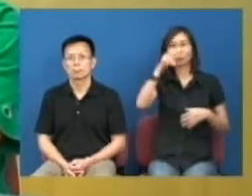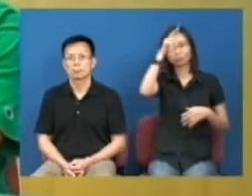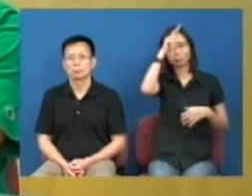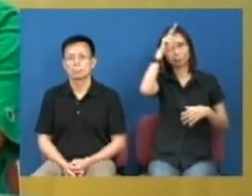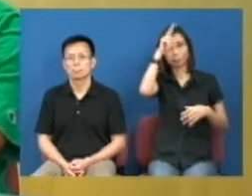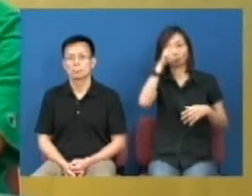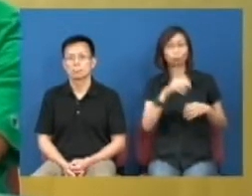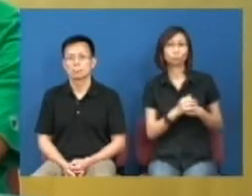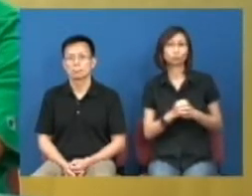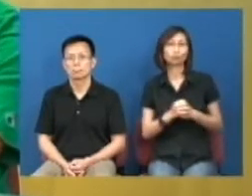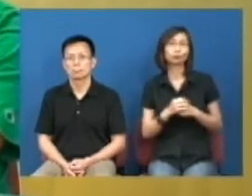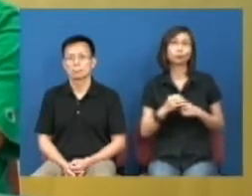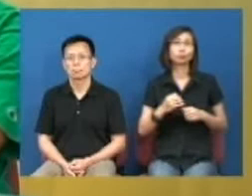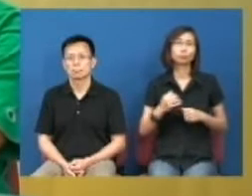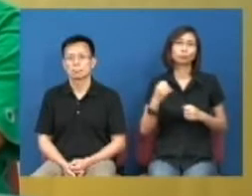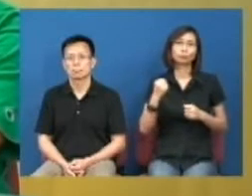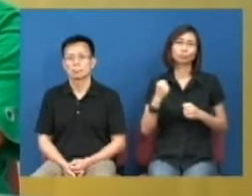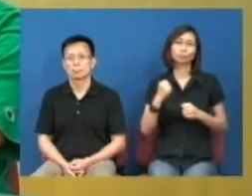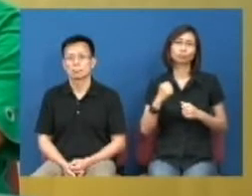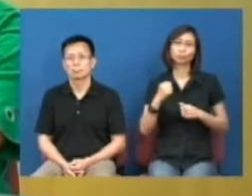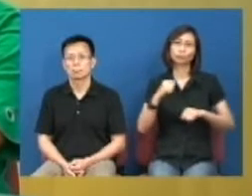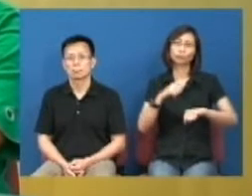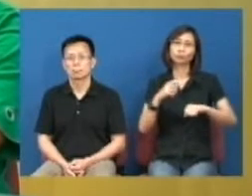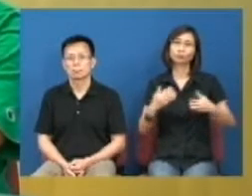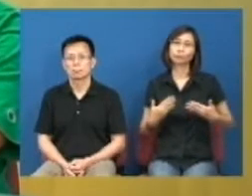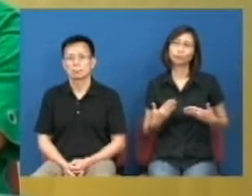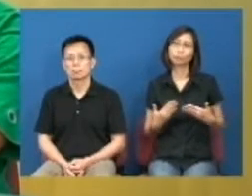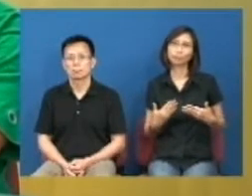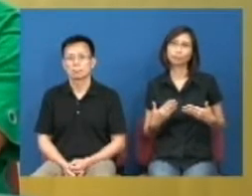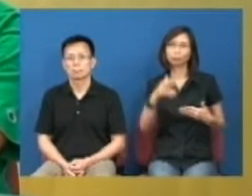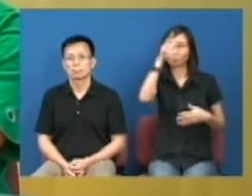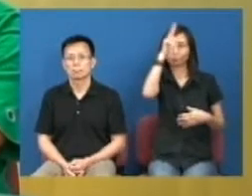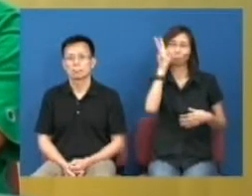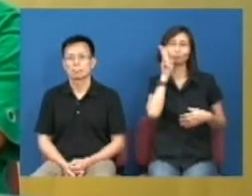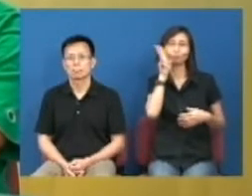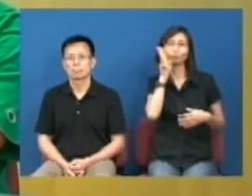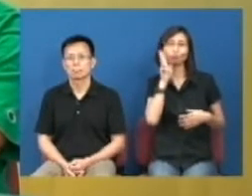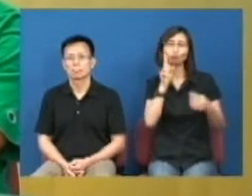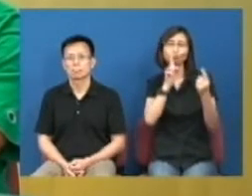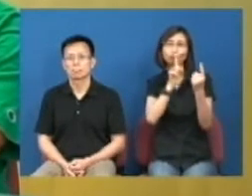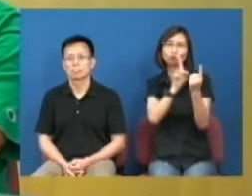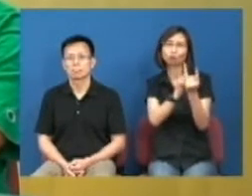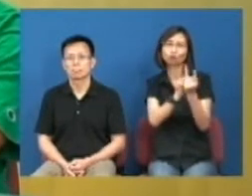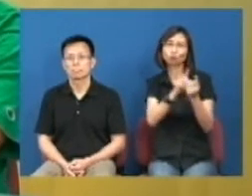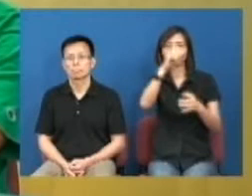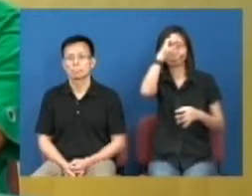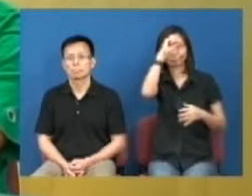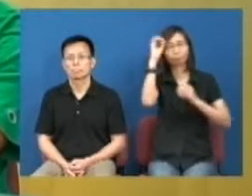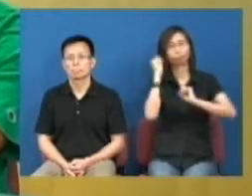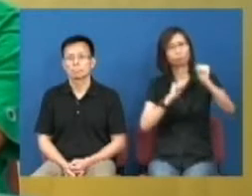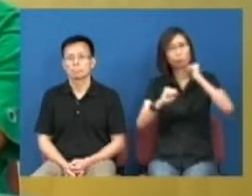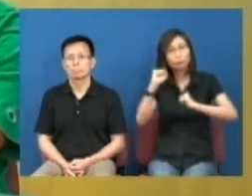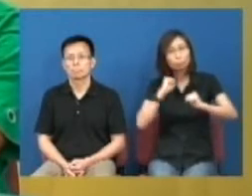方法去鎮壓嘅時候。咁但係其實都可以見到，就係話政府似乎對依一啲即係悼念活動啊，又或者令